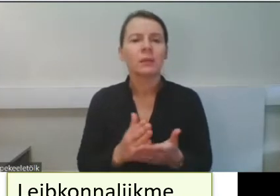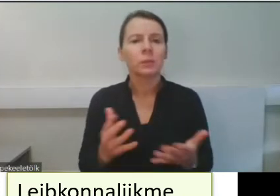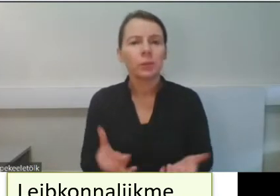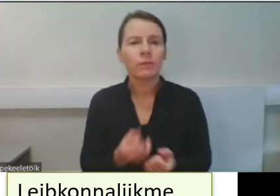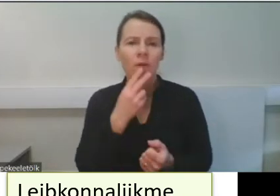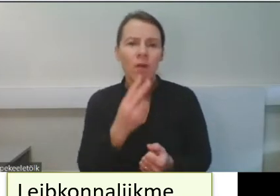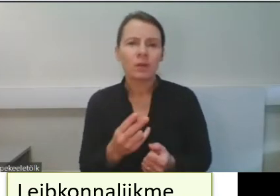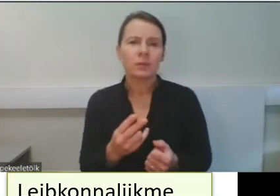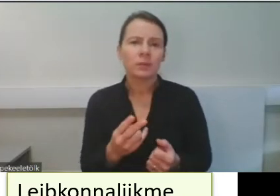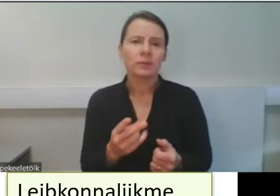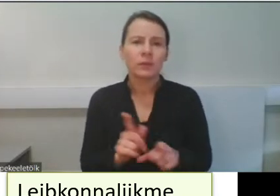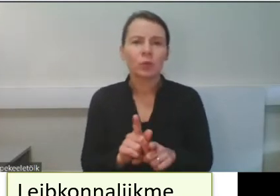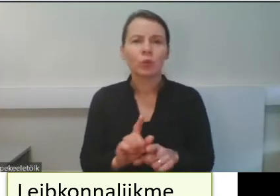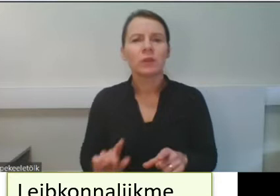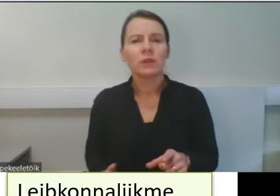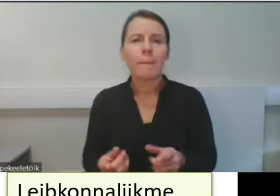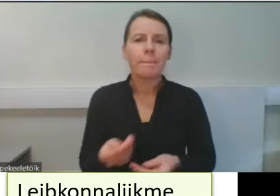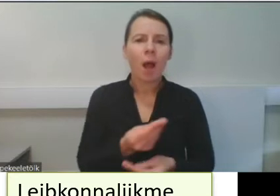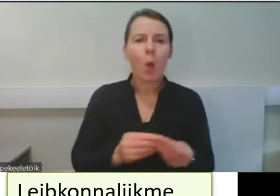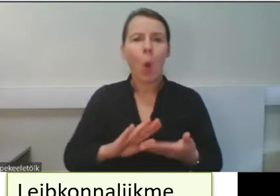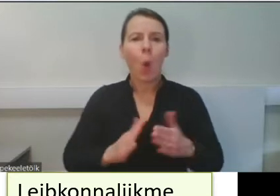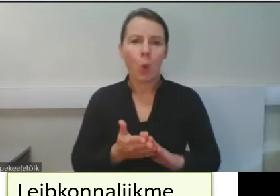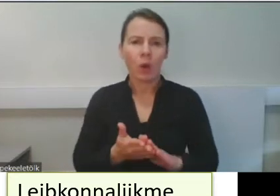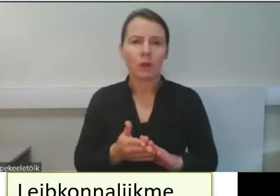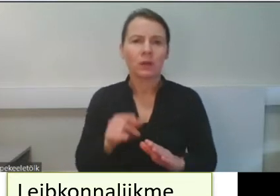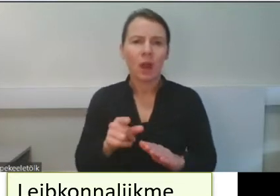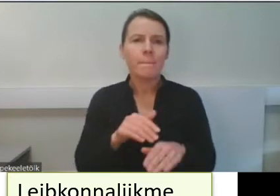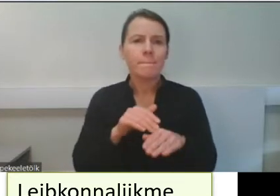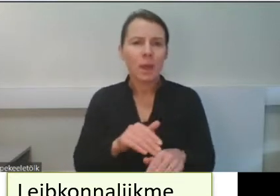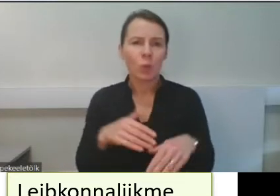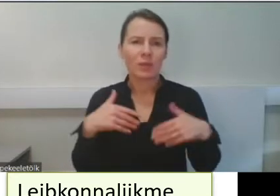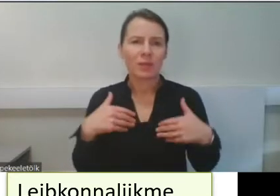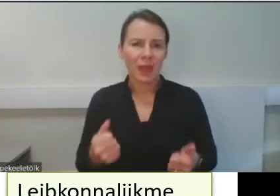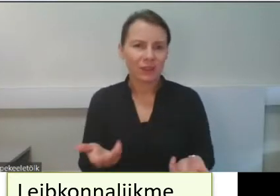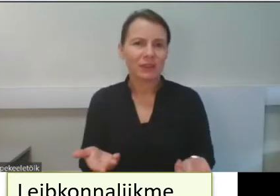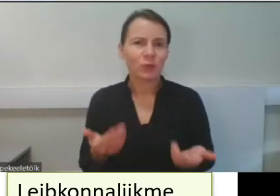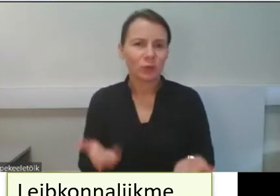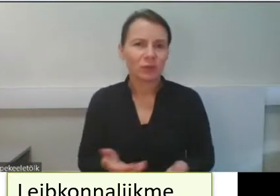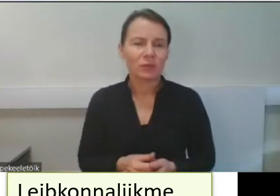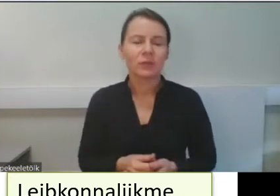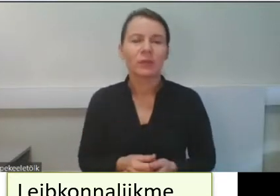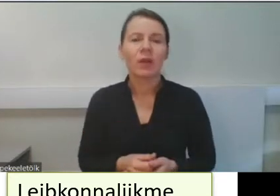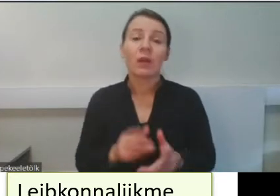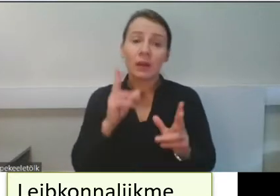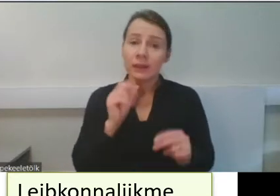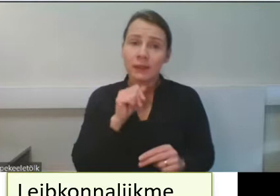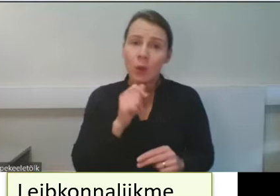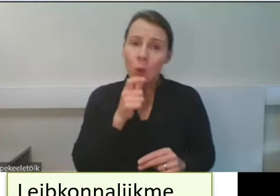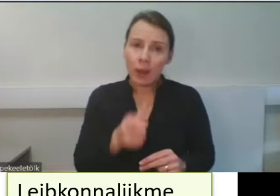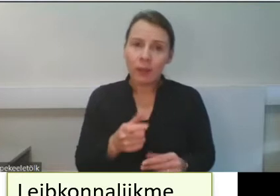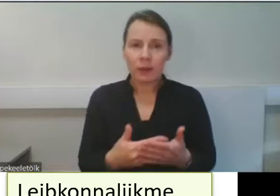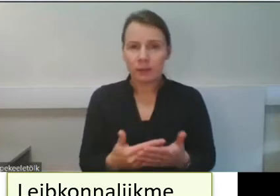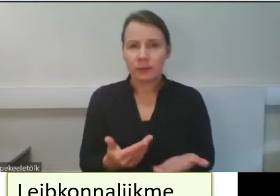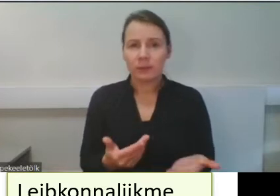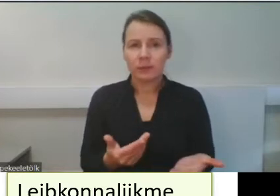või sealhulgas ka ravimitele , et ka see tuleb välja , et näiteks puudega liikmega leibkondades on siis see osakaal